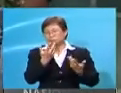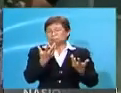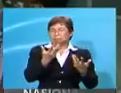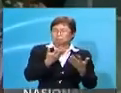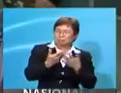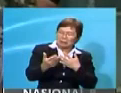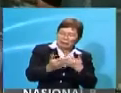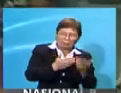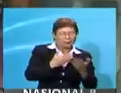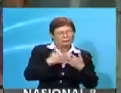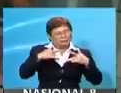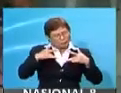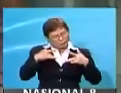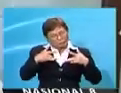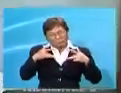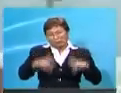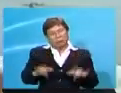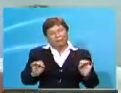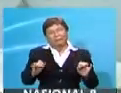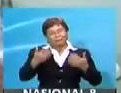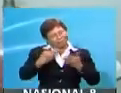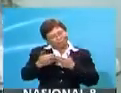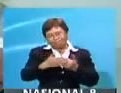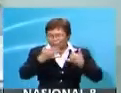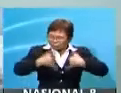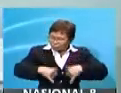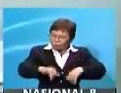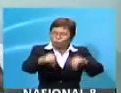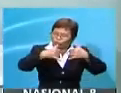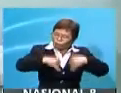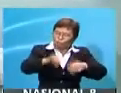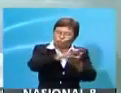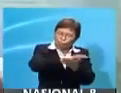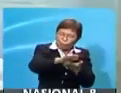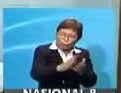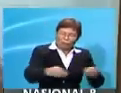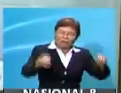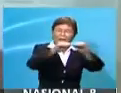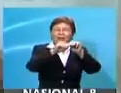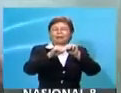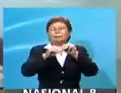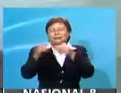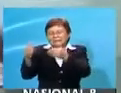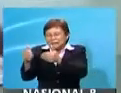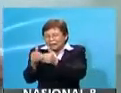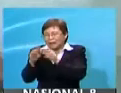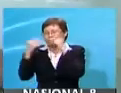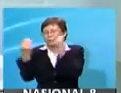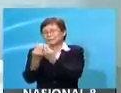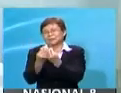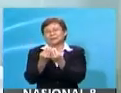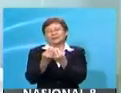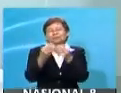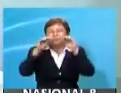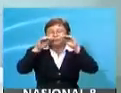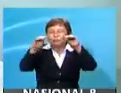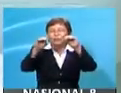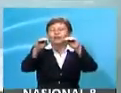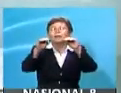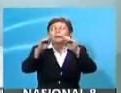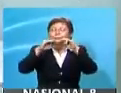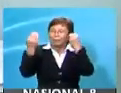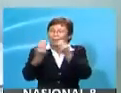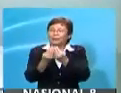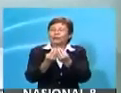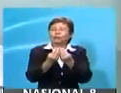niat mereka untuk meneruskan usaha tersebut yang sekaligus dapat mendekat dan mendidik masyarakat untuk mengimarahkan masjid katanya